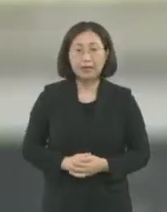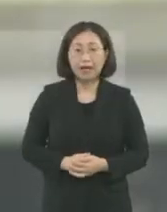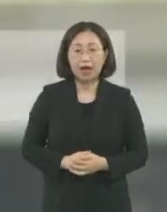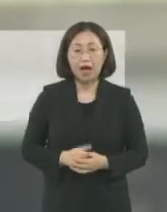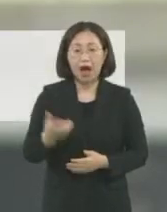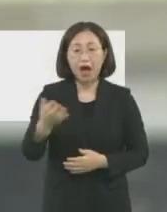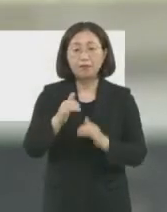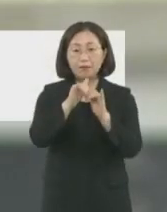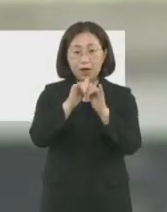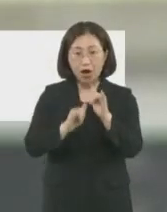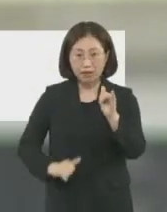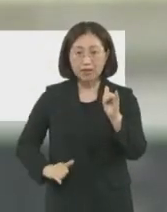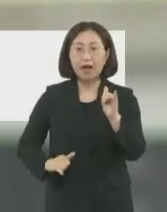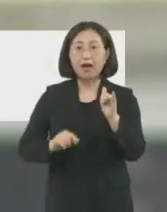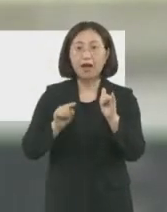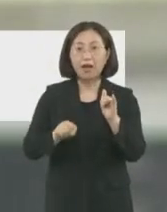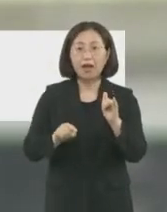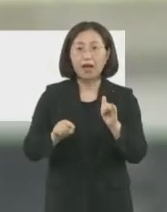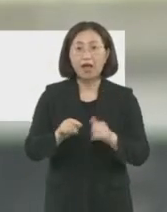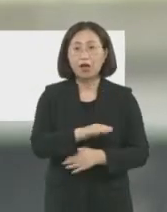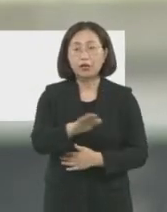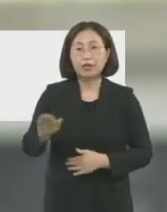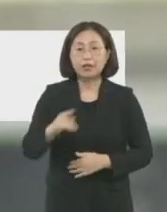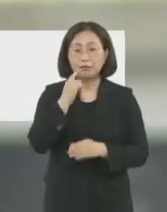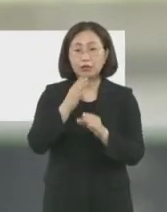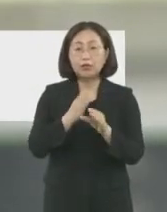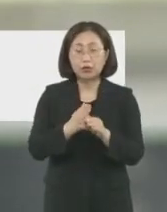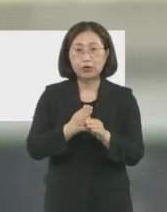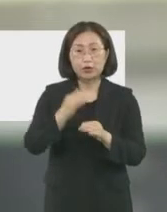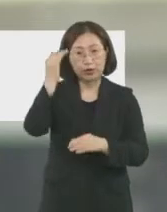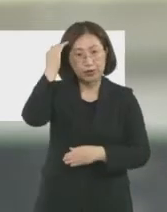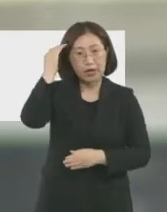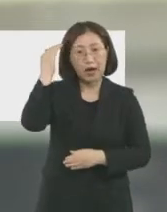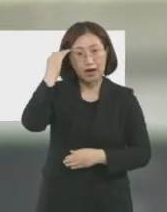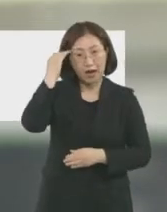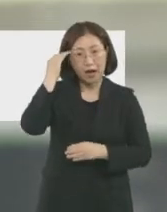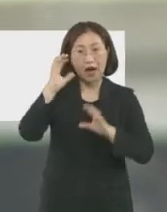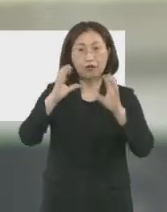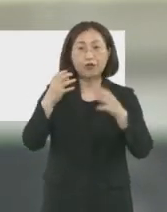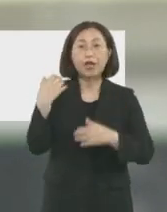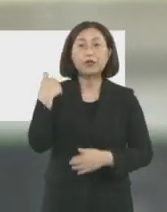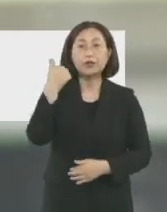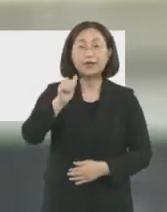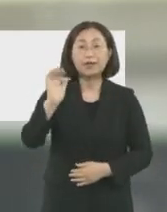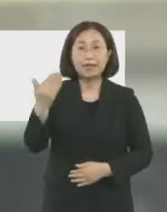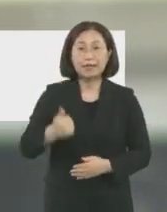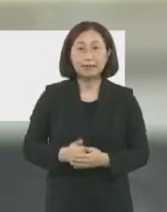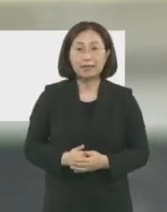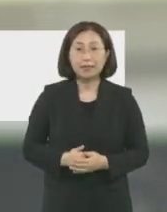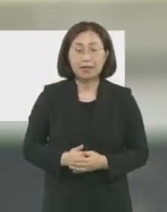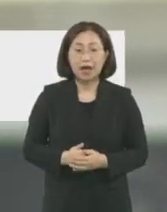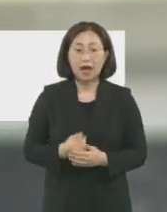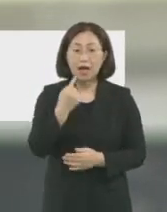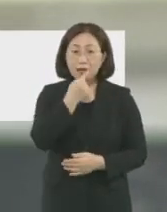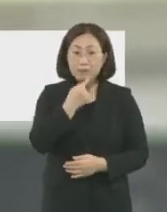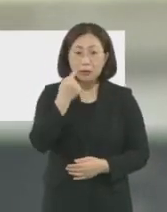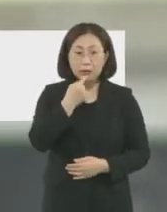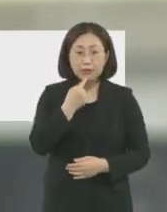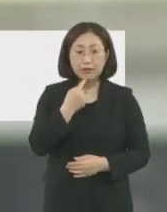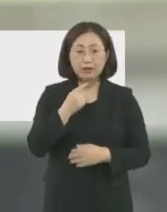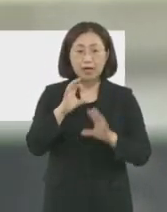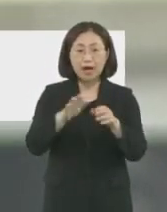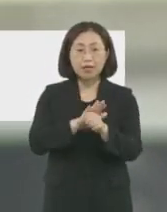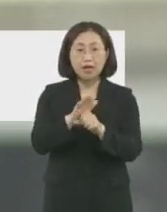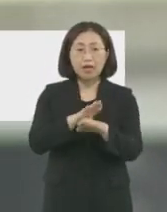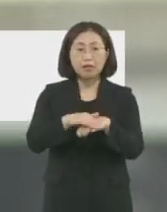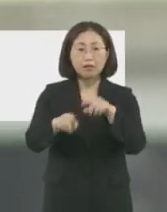후에 오늘날 우리는 민족공화국 대한민국의 주인이 되었습니다. 말로는 쉽게 애국을 실천할